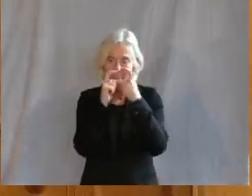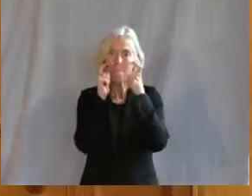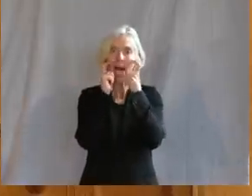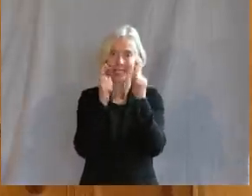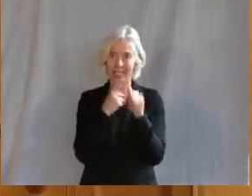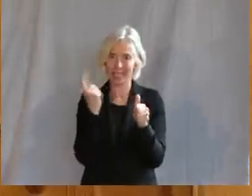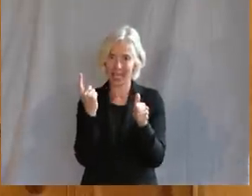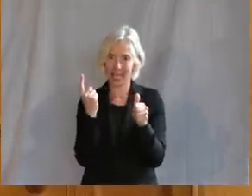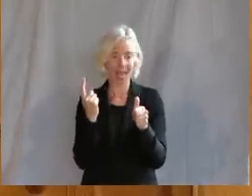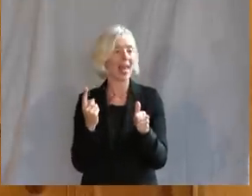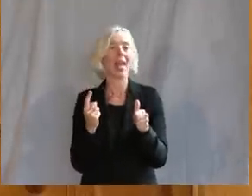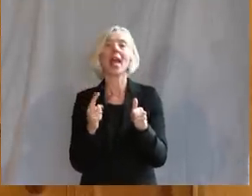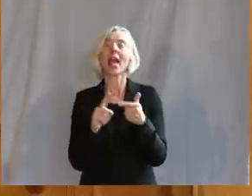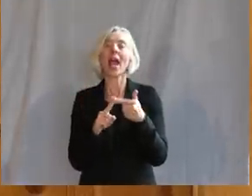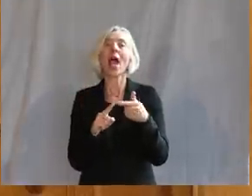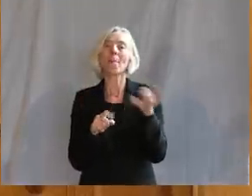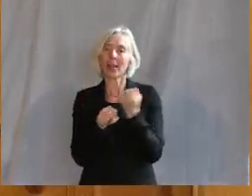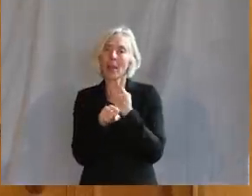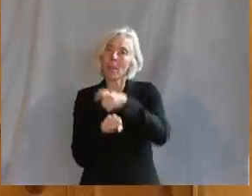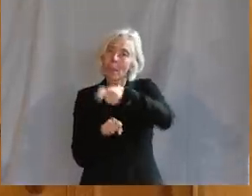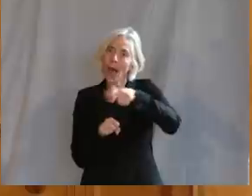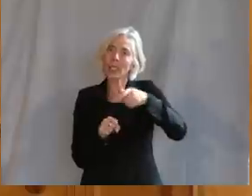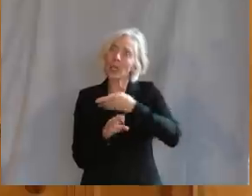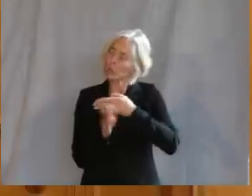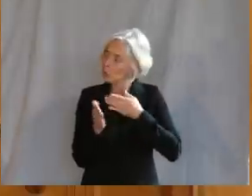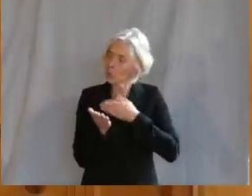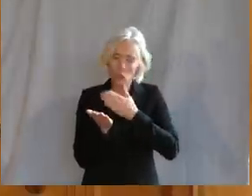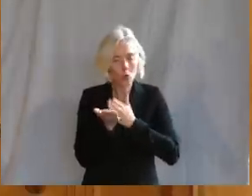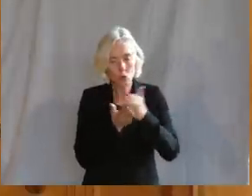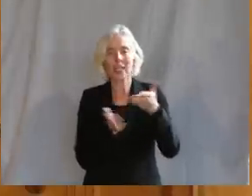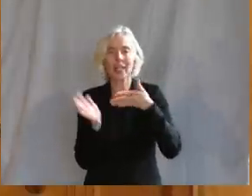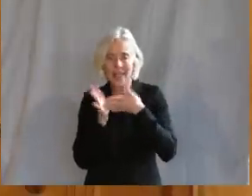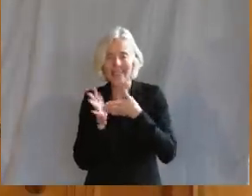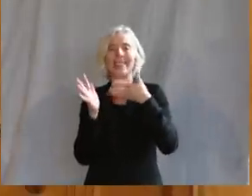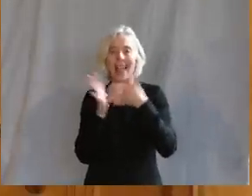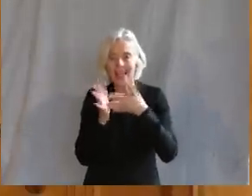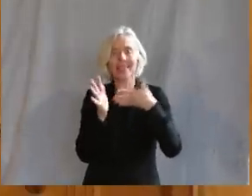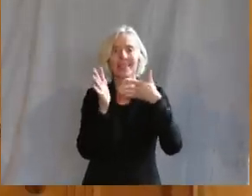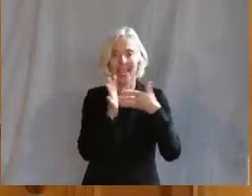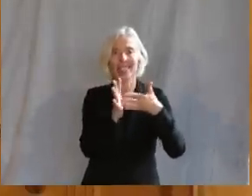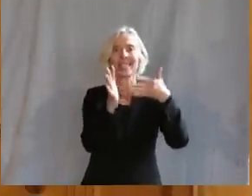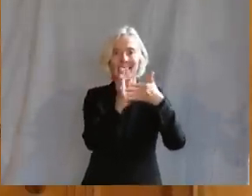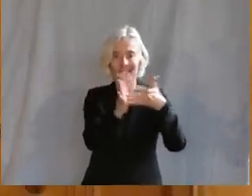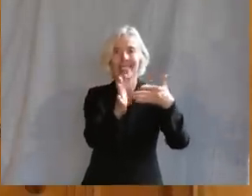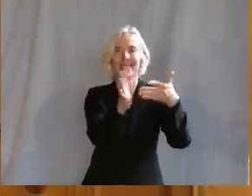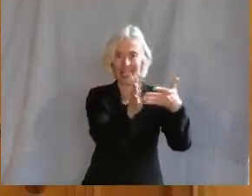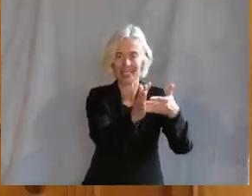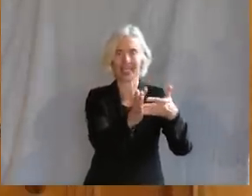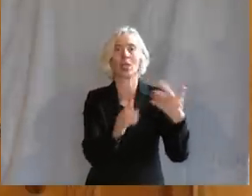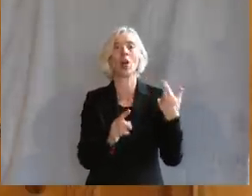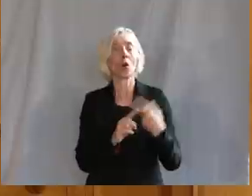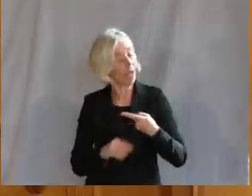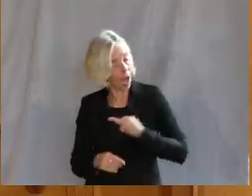weitere Reihentestungen für die Mitarbeitenden, der deutliche Appell nochmal an alle